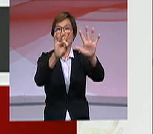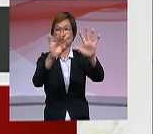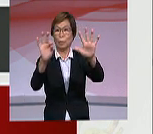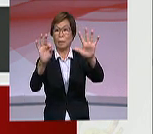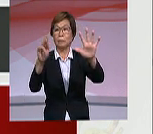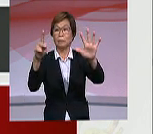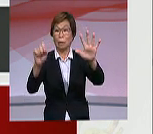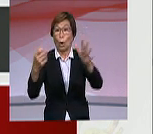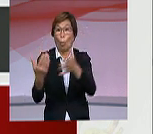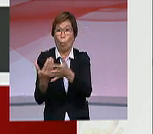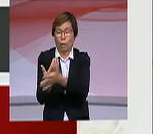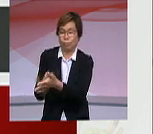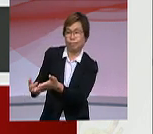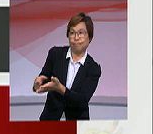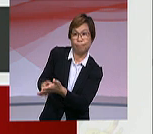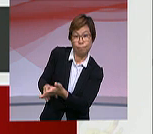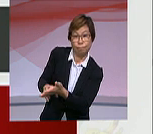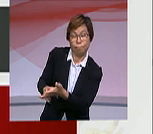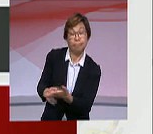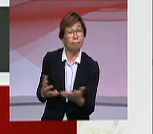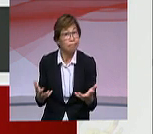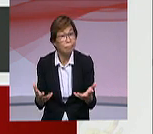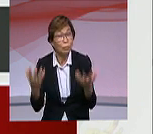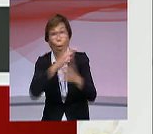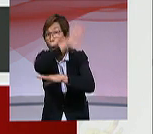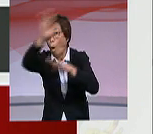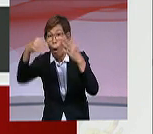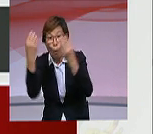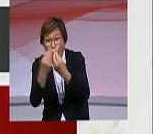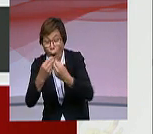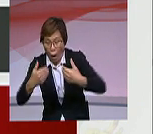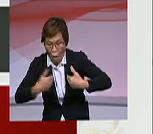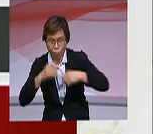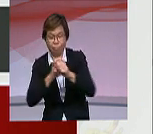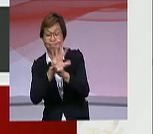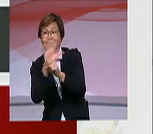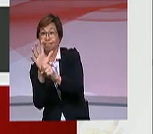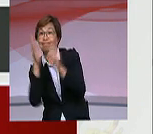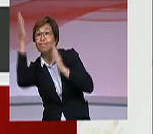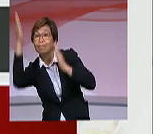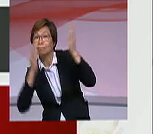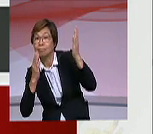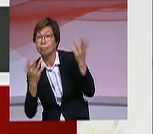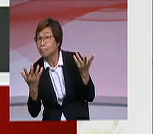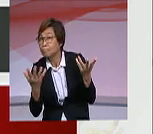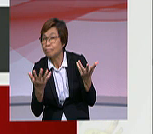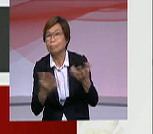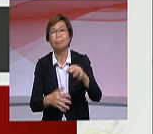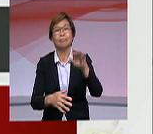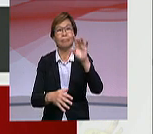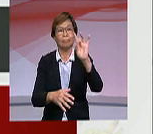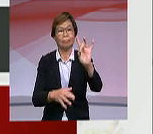589 kes baru telah dilaporkan. Ini menjadikan jumlah kes positif COVID-19 di Malaysia adalah